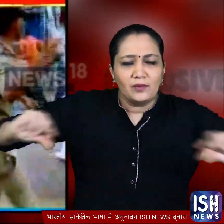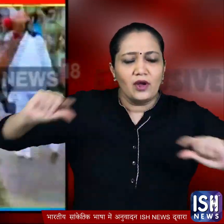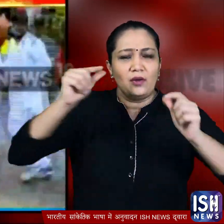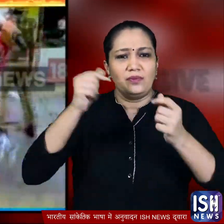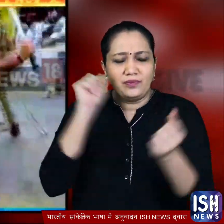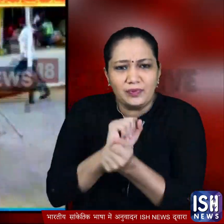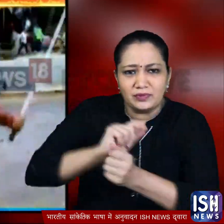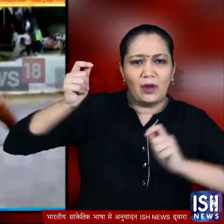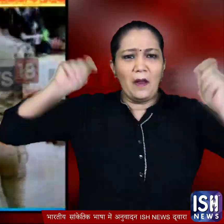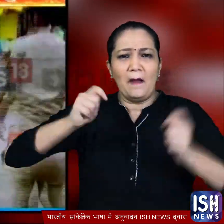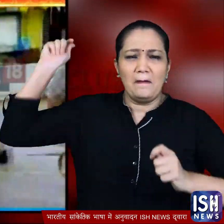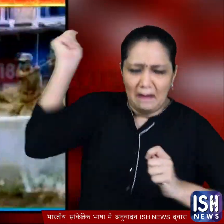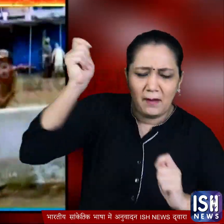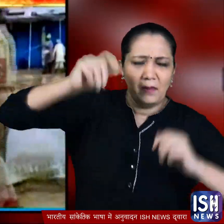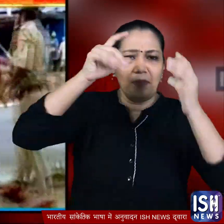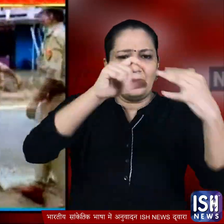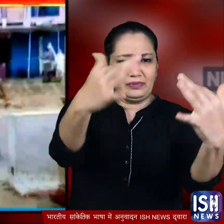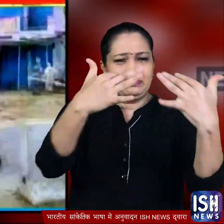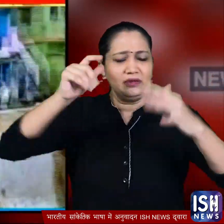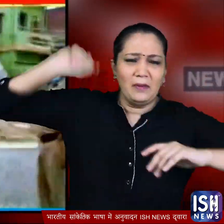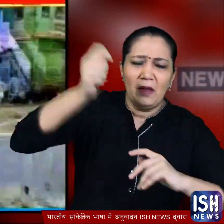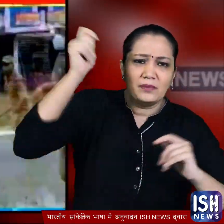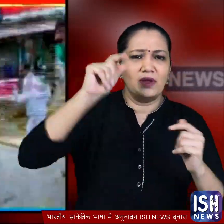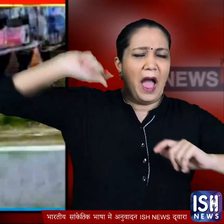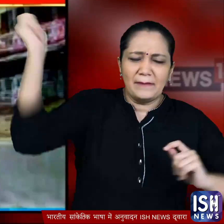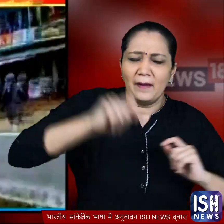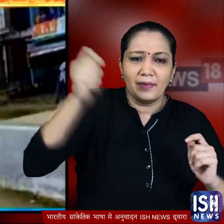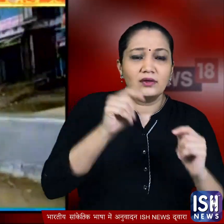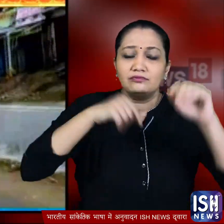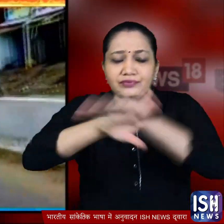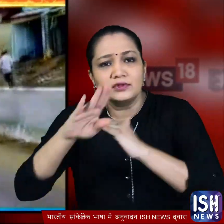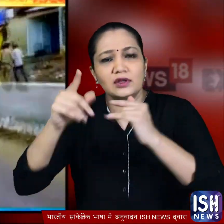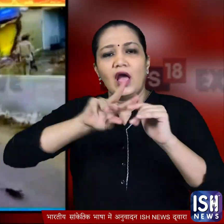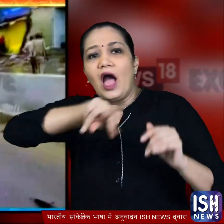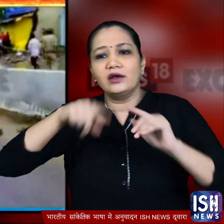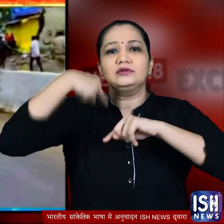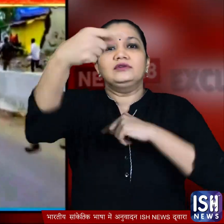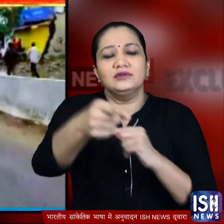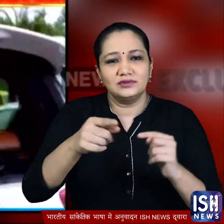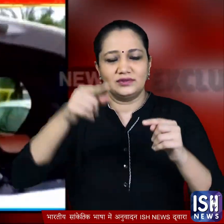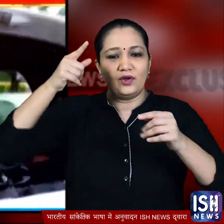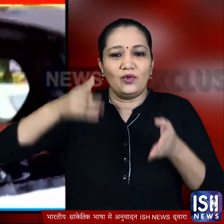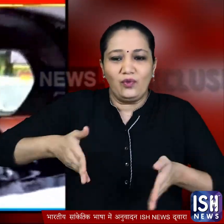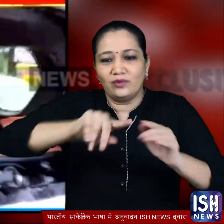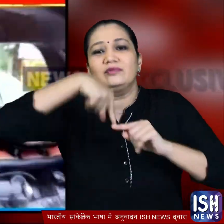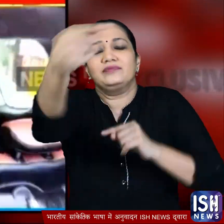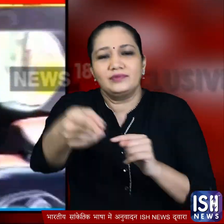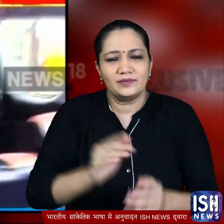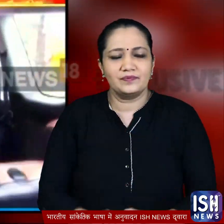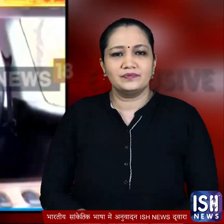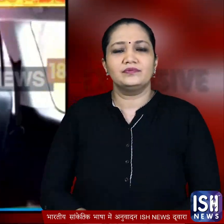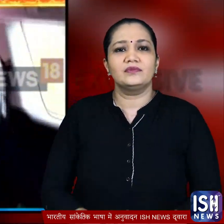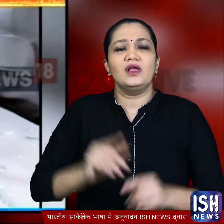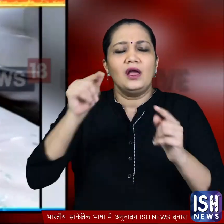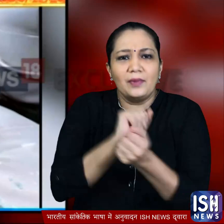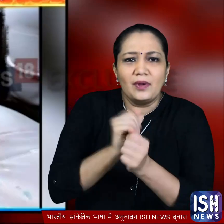लेकर पुलिस वाले भीड़ की तरफ दौड़ने लगे। जो हाथ आया उसे लाठी मिली और जो बच गया वो सड़क के दूसरी ओर पहुंच गया। ये भीड़ पुलिस की कार्रवाई